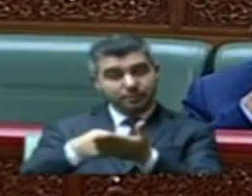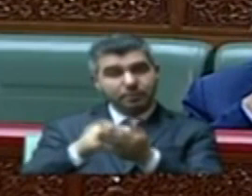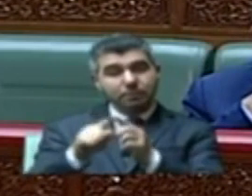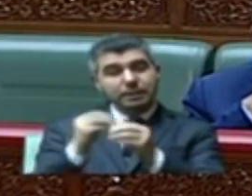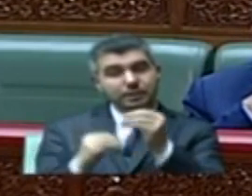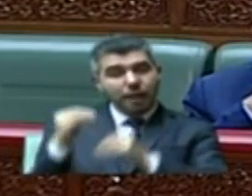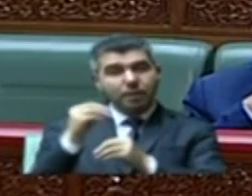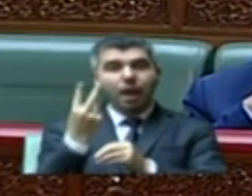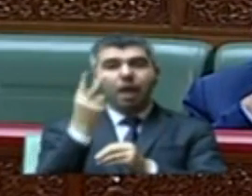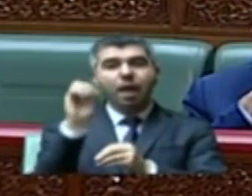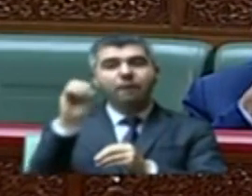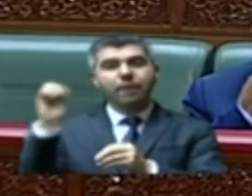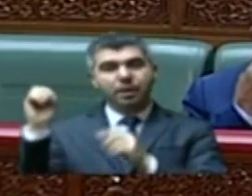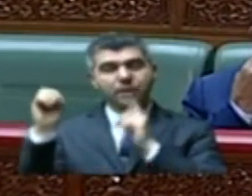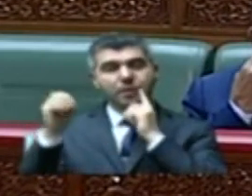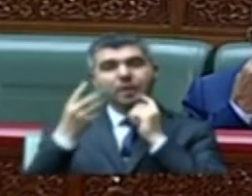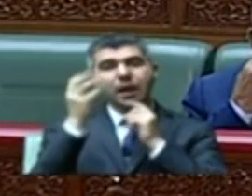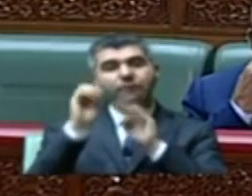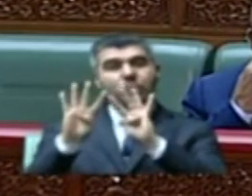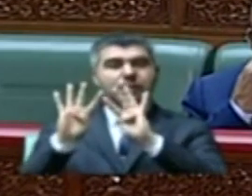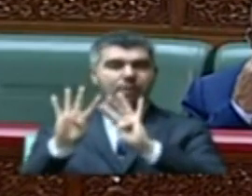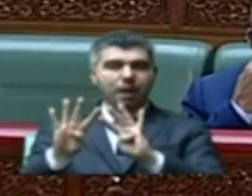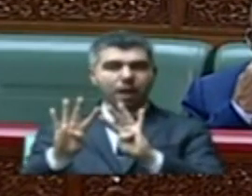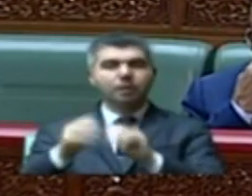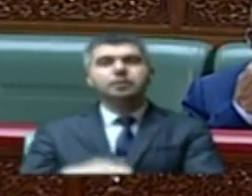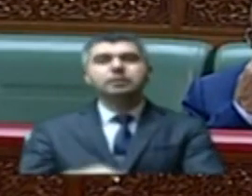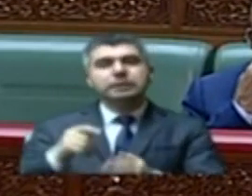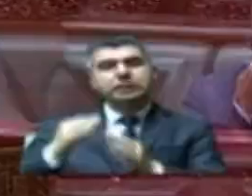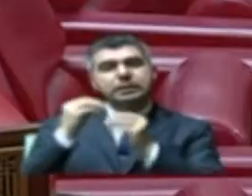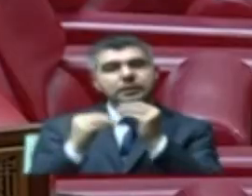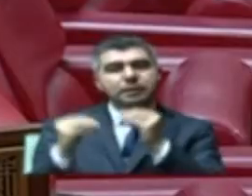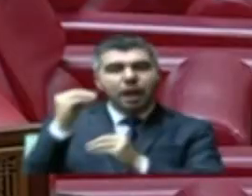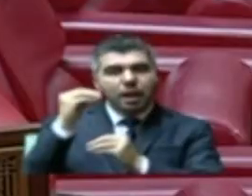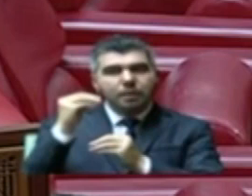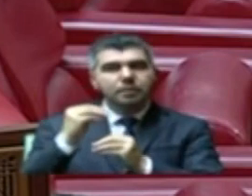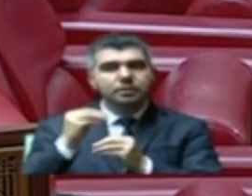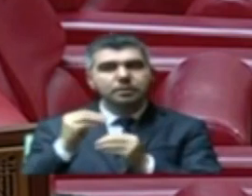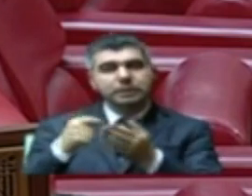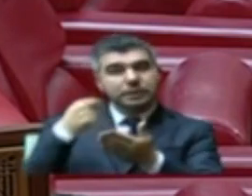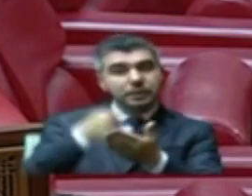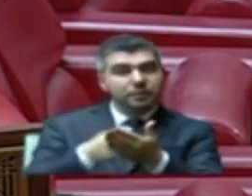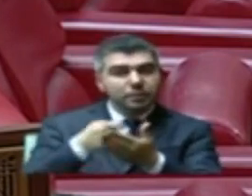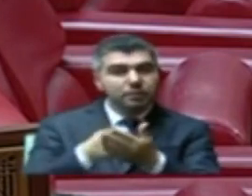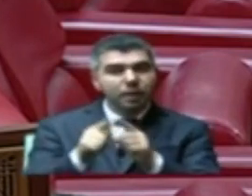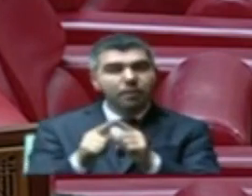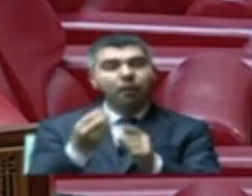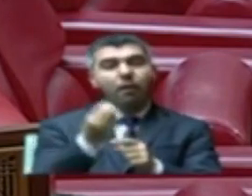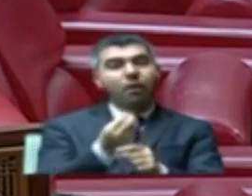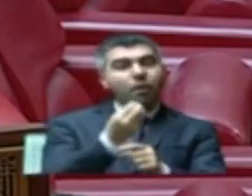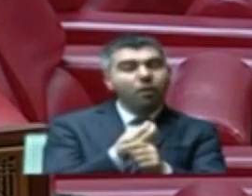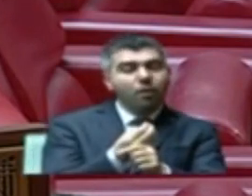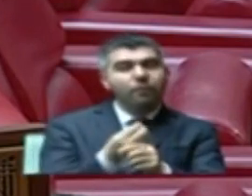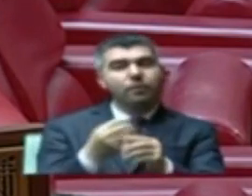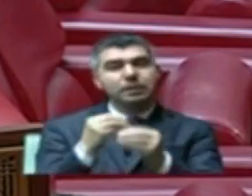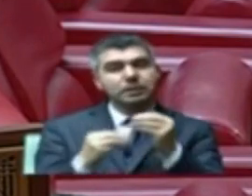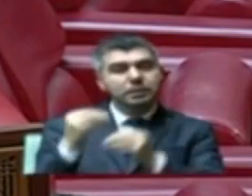ديال 2008، بحيث أنه تم الرفع ديال هاد التعويضات عن كل ولد، وانتقلت